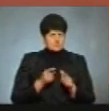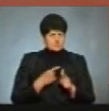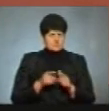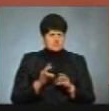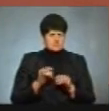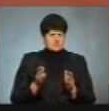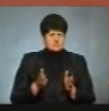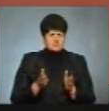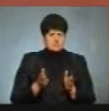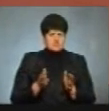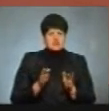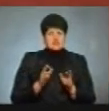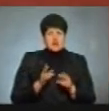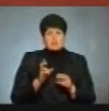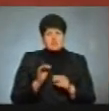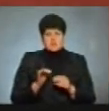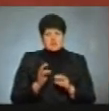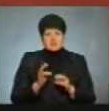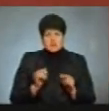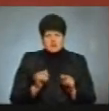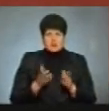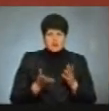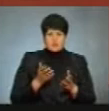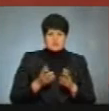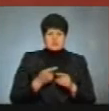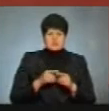ні? Але ми все-таки,